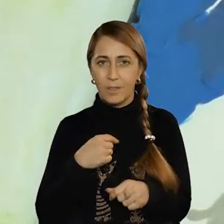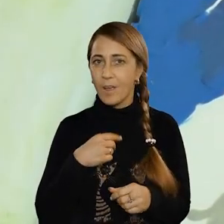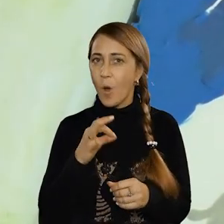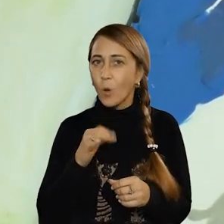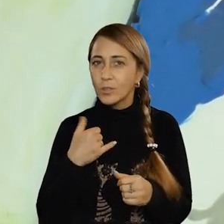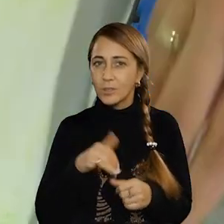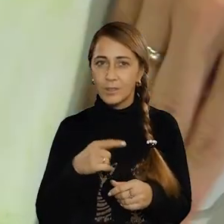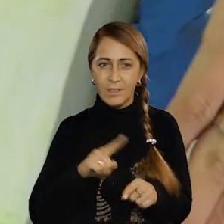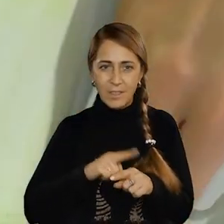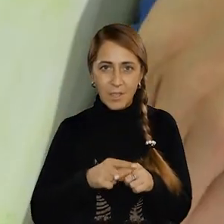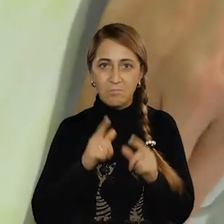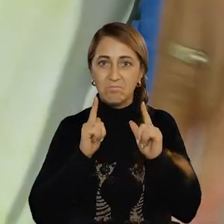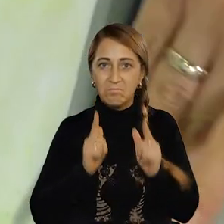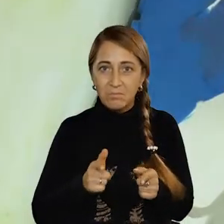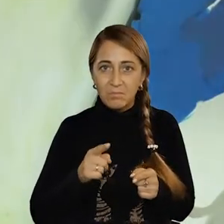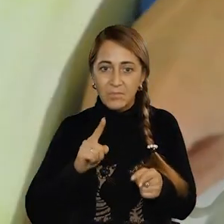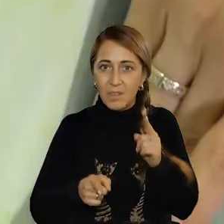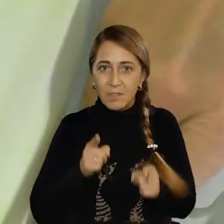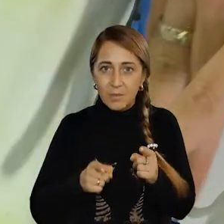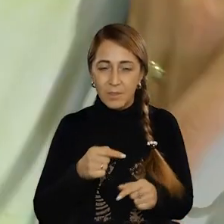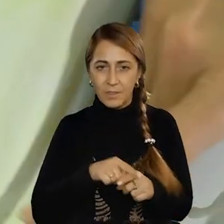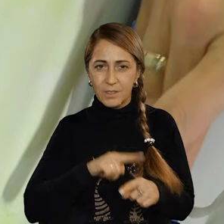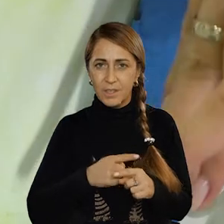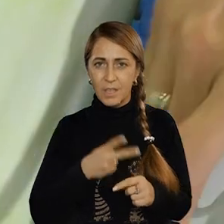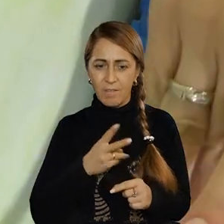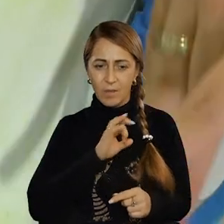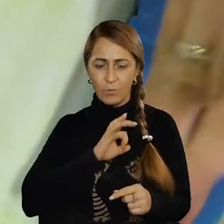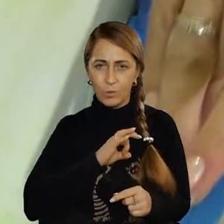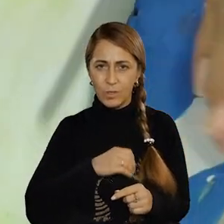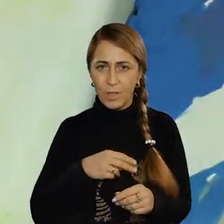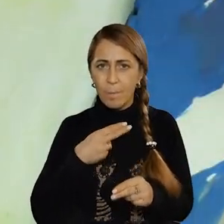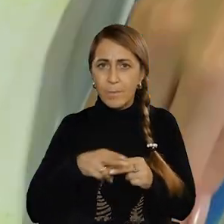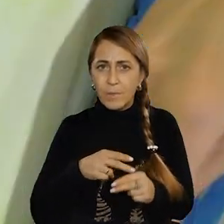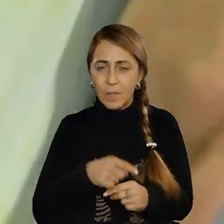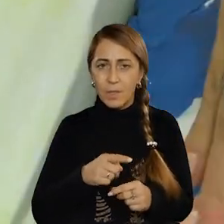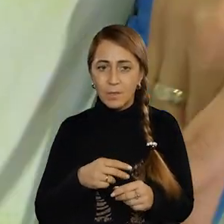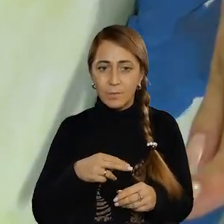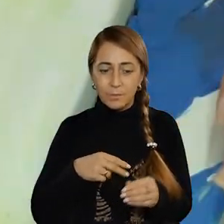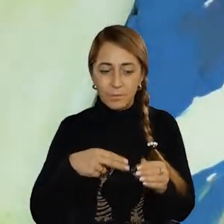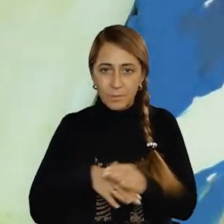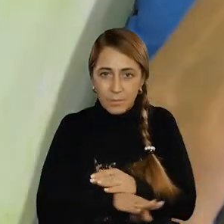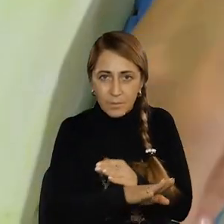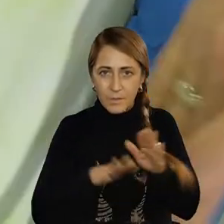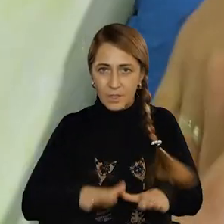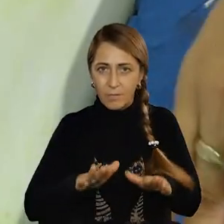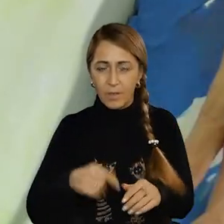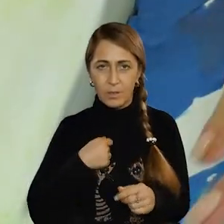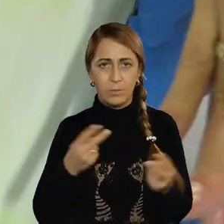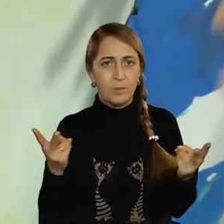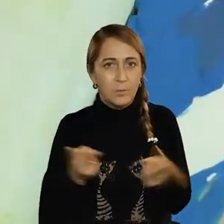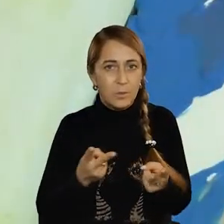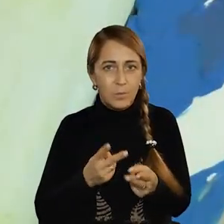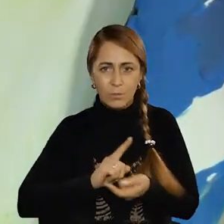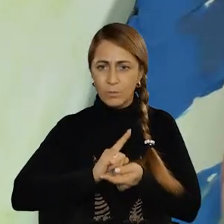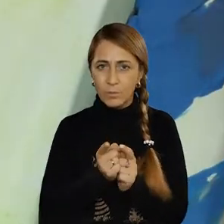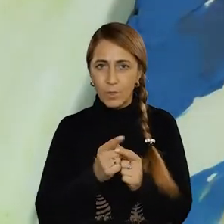Отже, реальність. І ці два гудзики-зрадники котяться за диван. Усе. Мені терміново